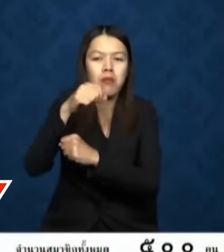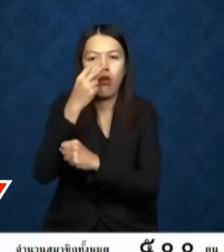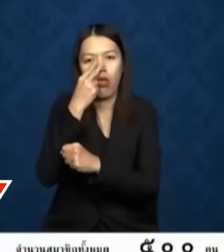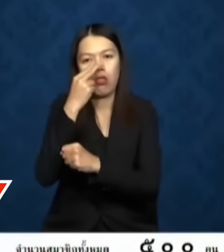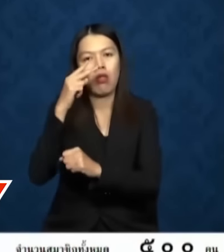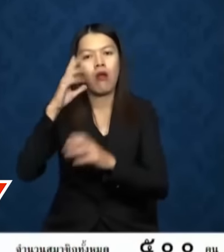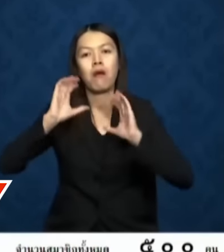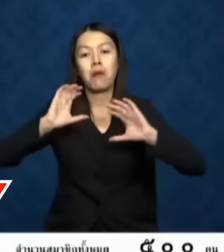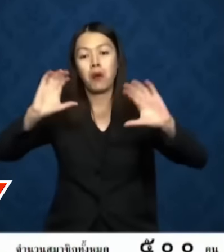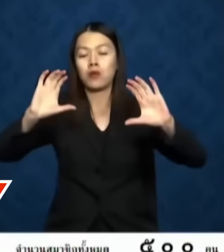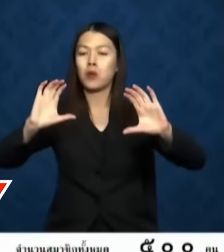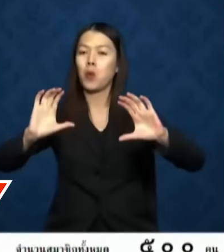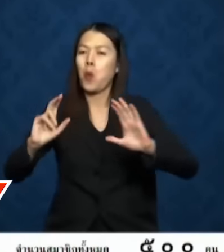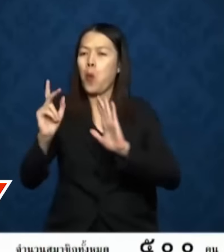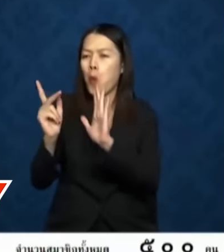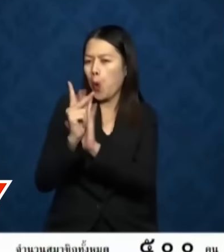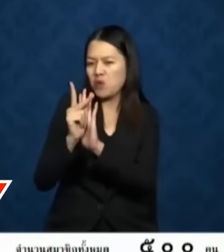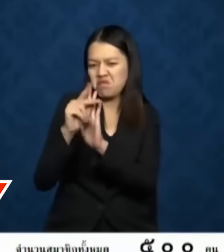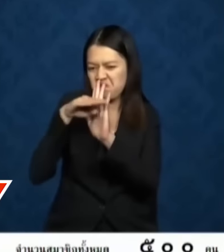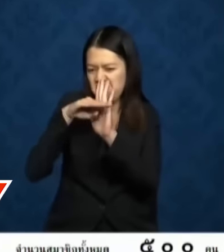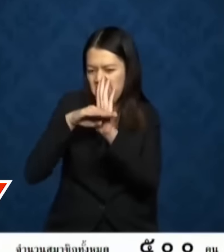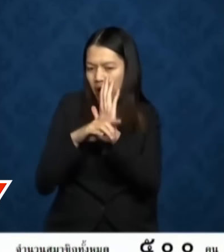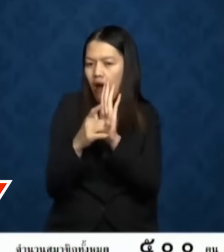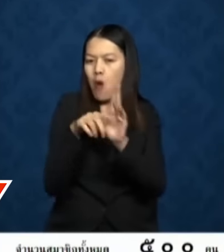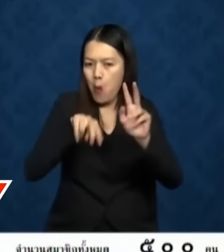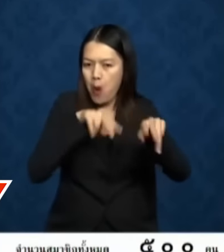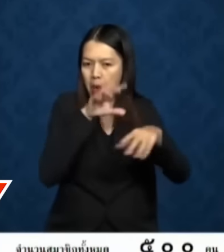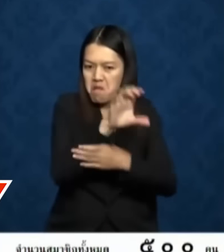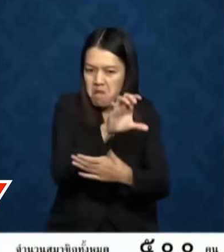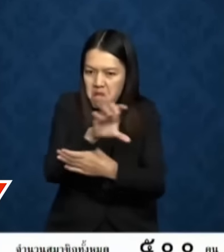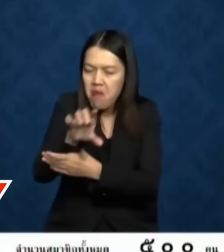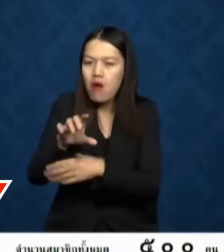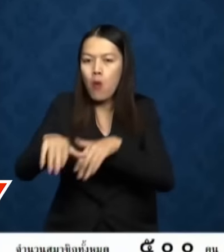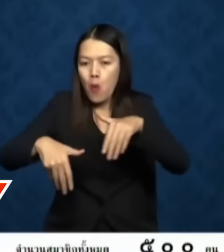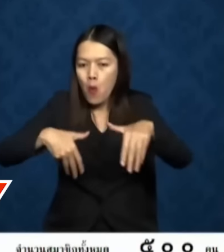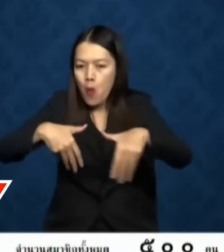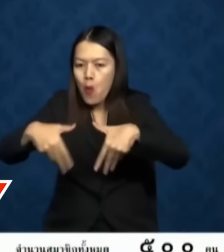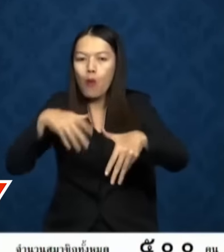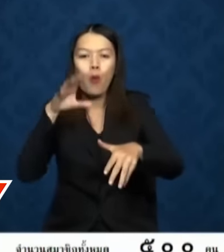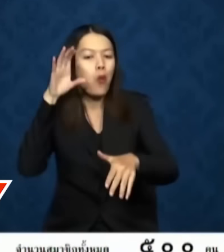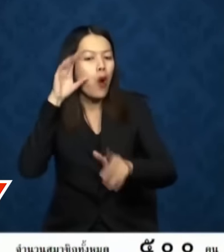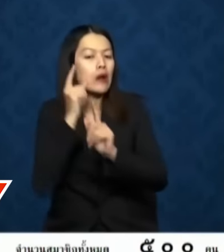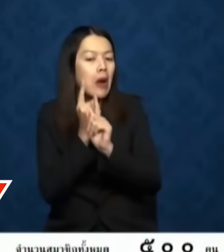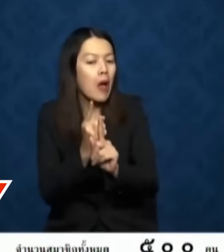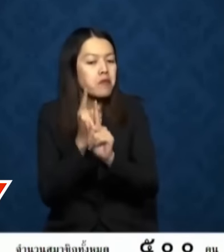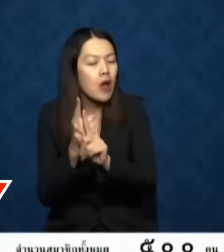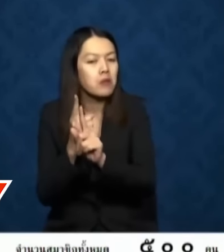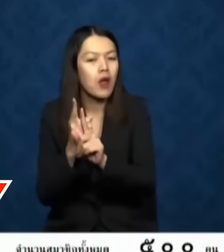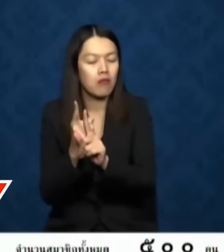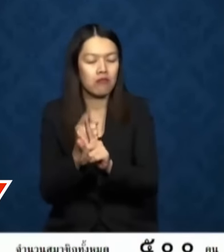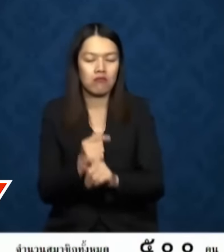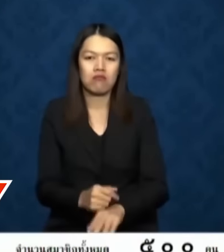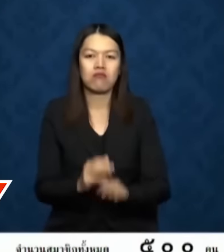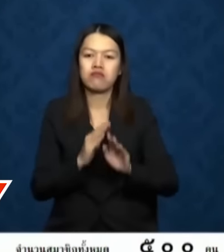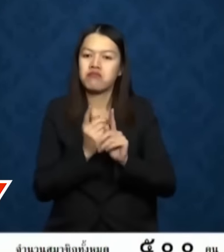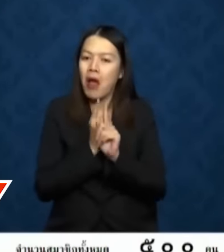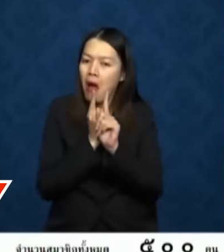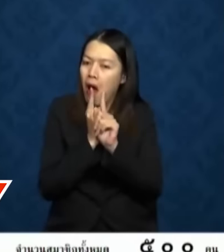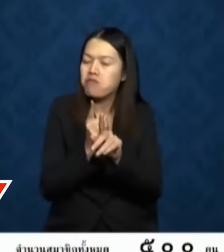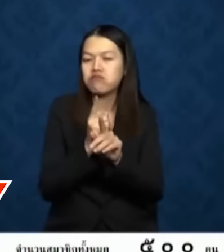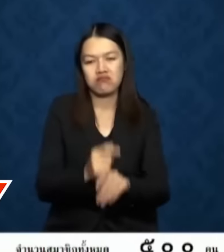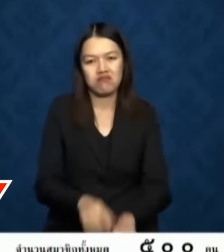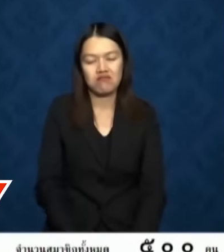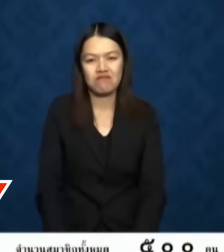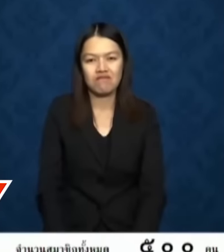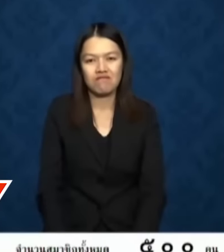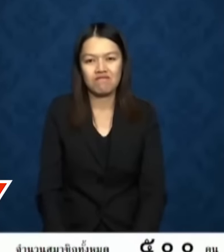าครัฐต้องการที่จะสร้างกฎระเบียบที่จะควบคุมประชากรในประเทศให้เชื่อฟังให้สีโลราบหลายครั้